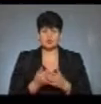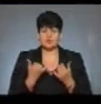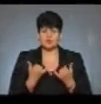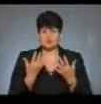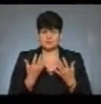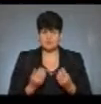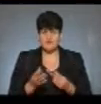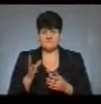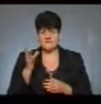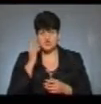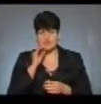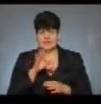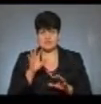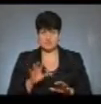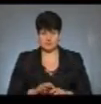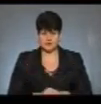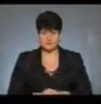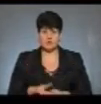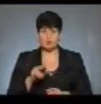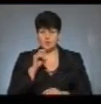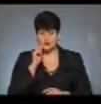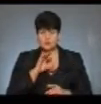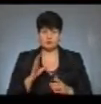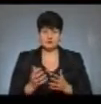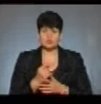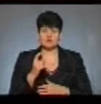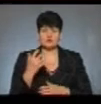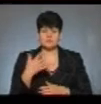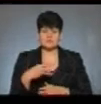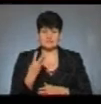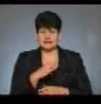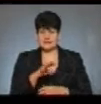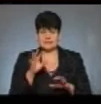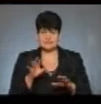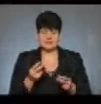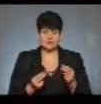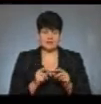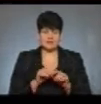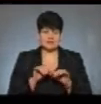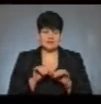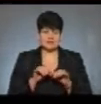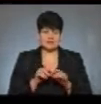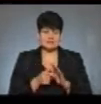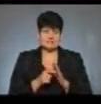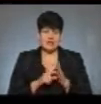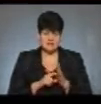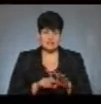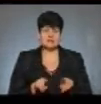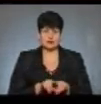день вважалися незаконними. По Україні було виявлено 153 незаконних ігрових зали, також було